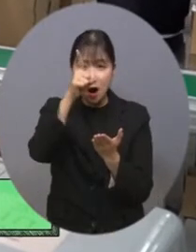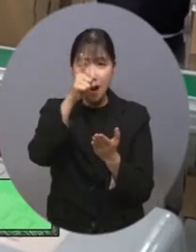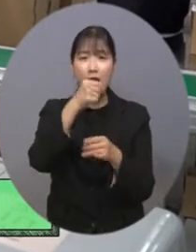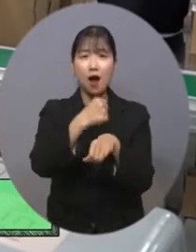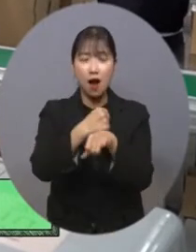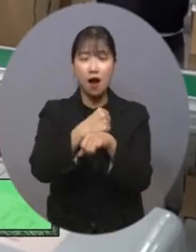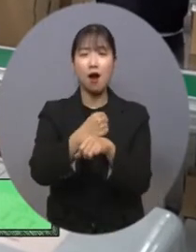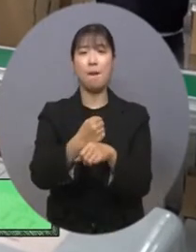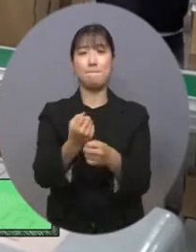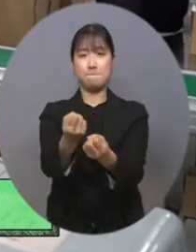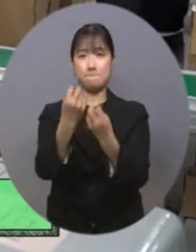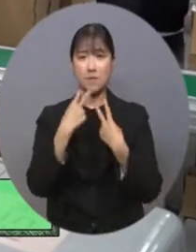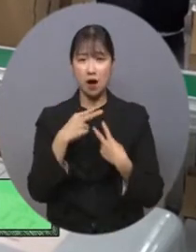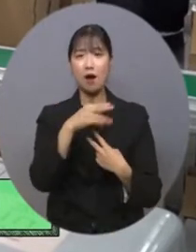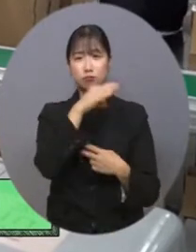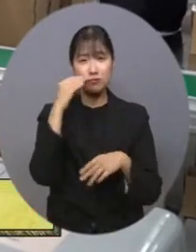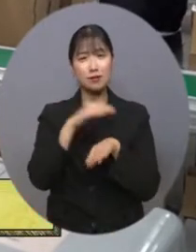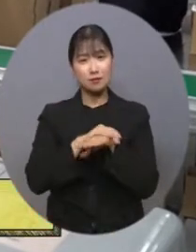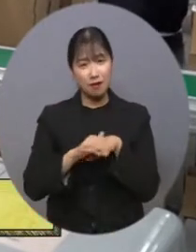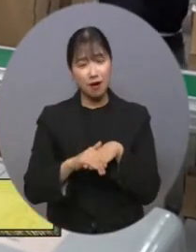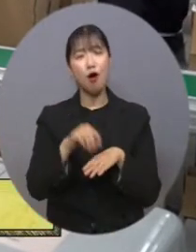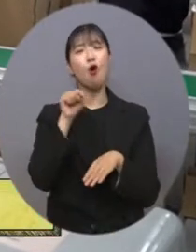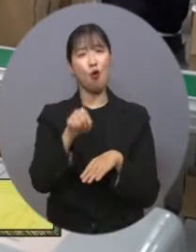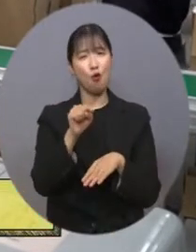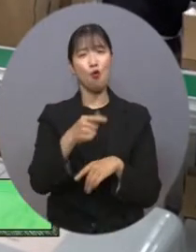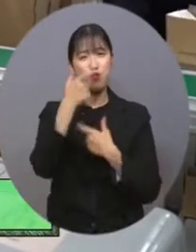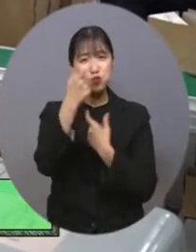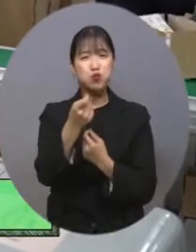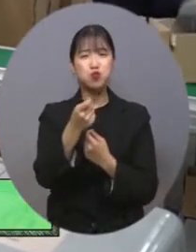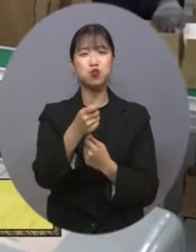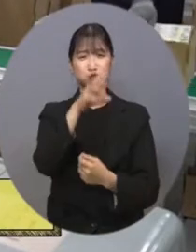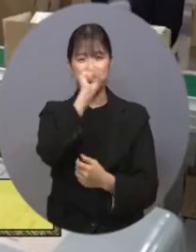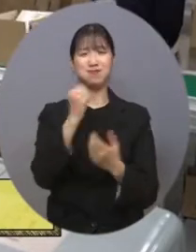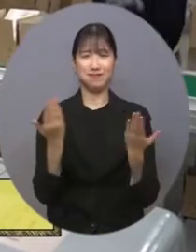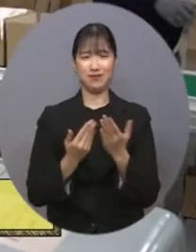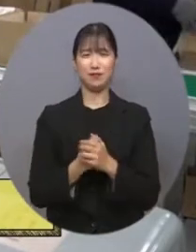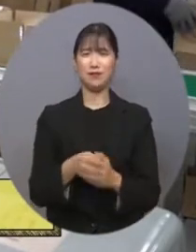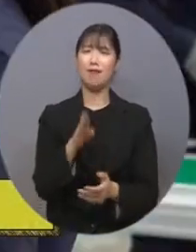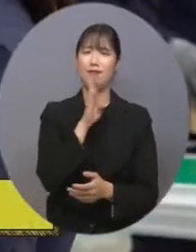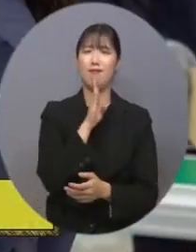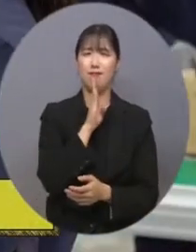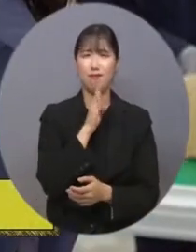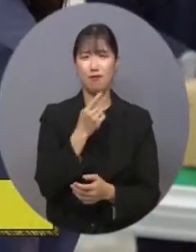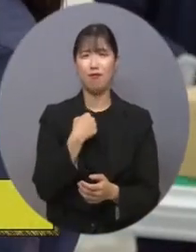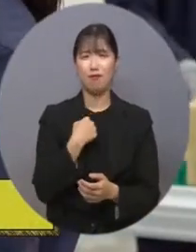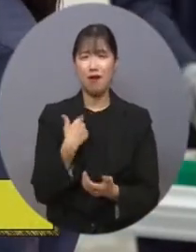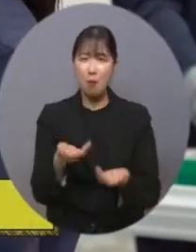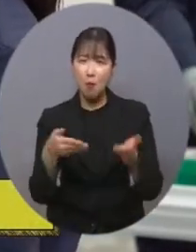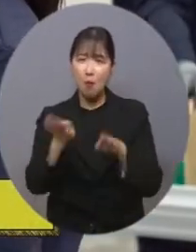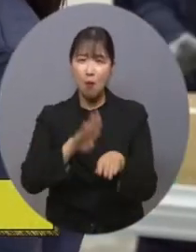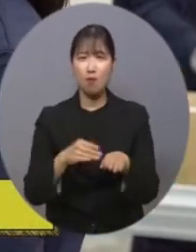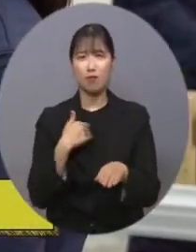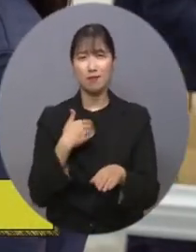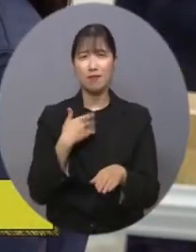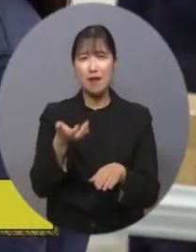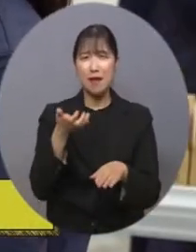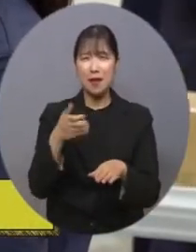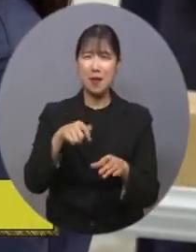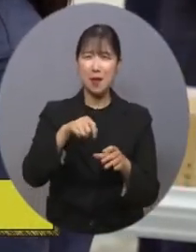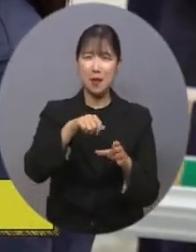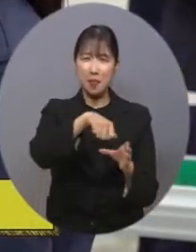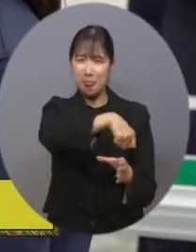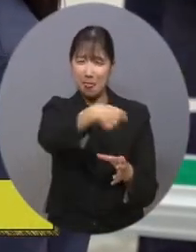받아서 제대로 받으면은 그게 그쵸 좋은 일이죠. 맞아요. 사실 포장이 이렇게 저는 방금 조금